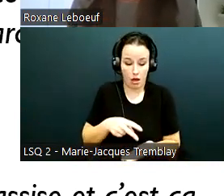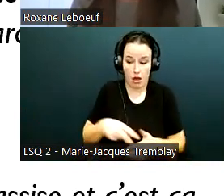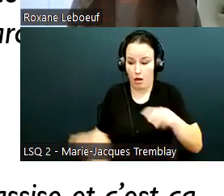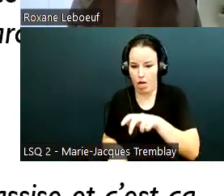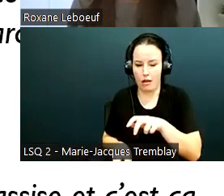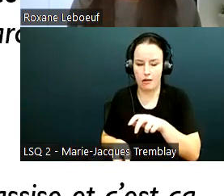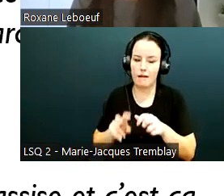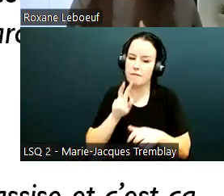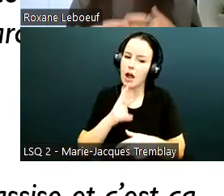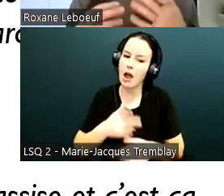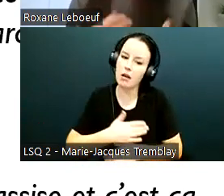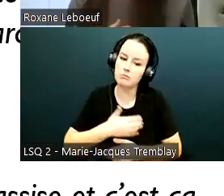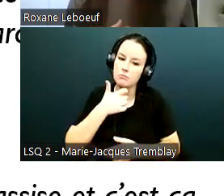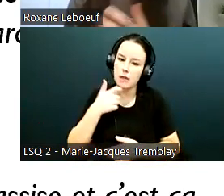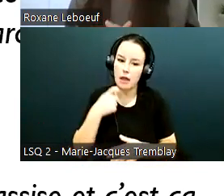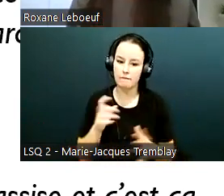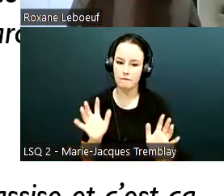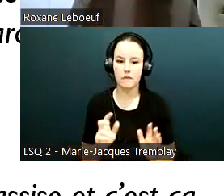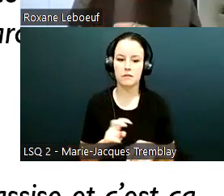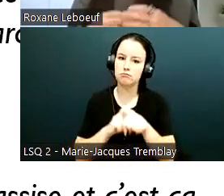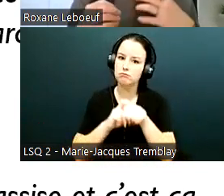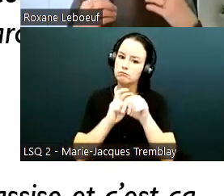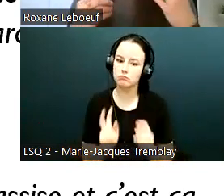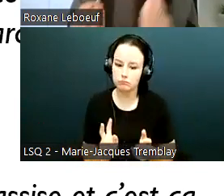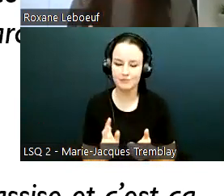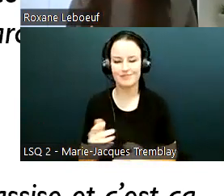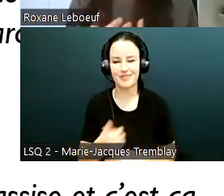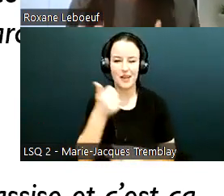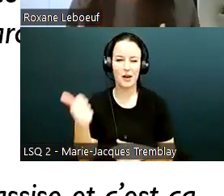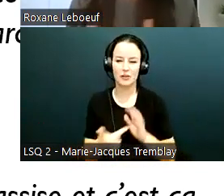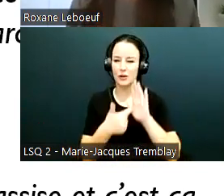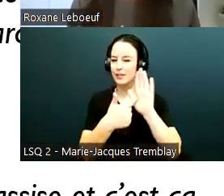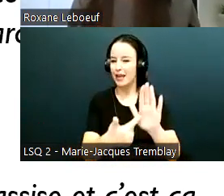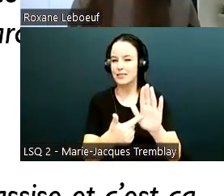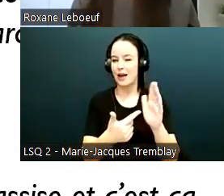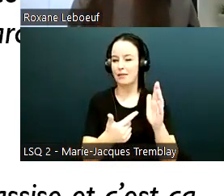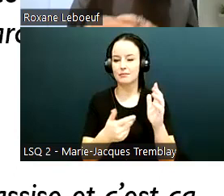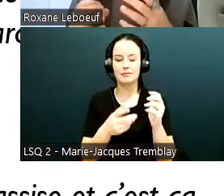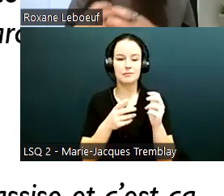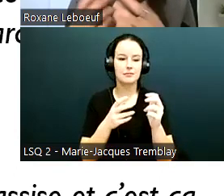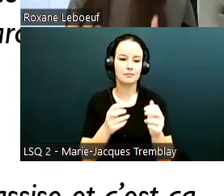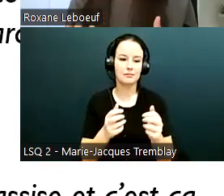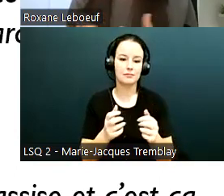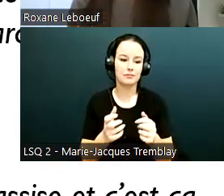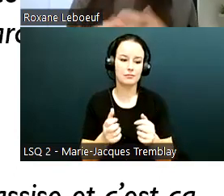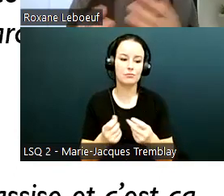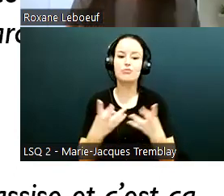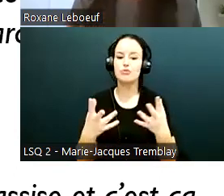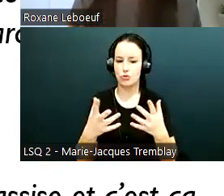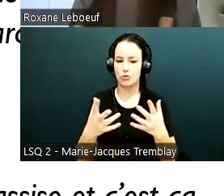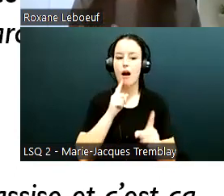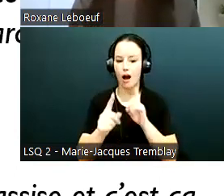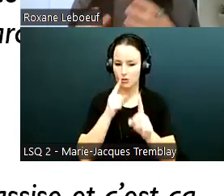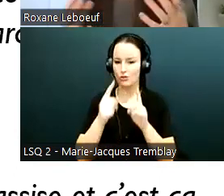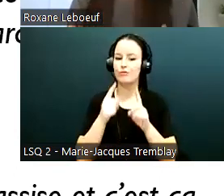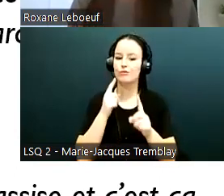Tu sais, ça m'énerve, ça. Donc, un autre exemple qui était rapporté dans plusieurs entrevues dans l'ensemble